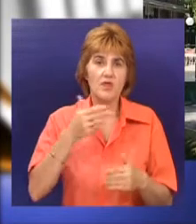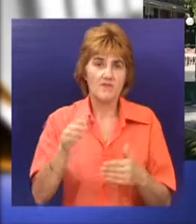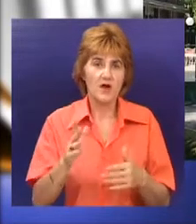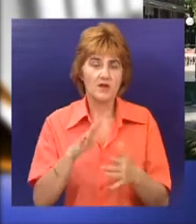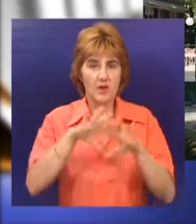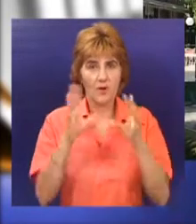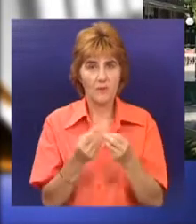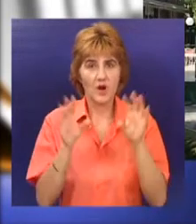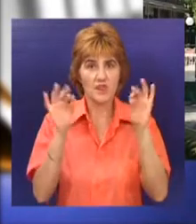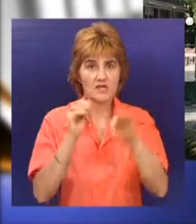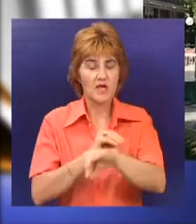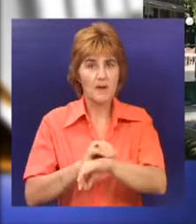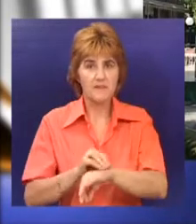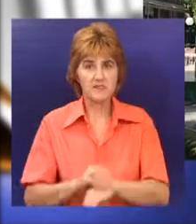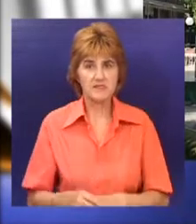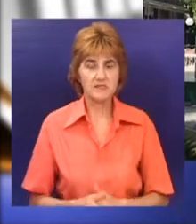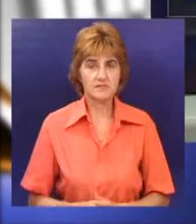10 meseci.